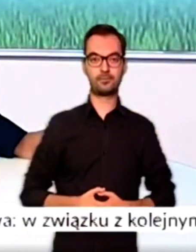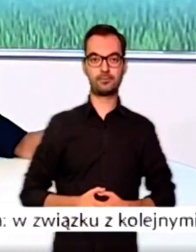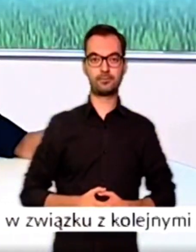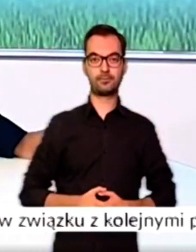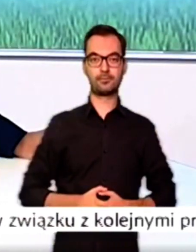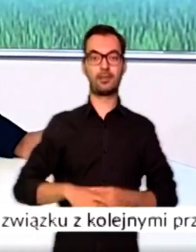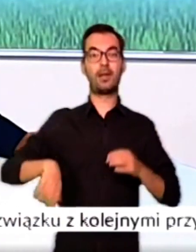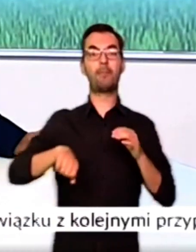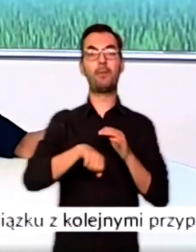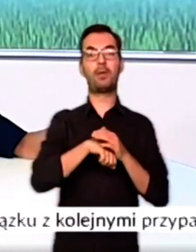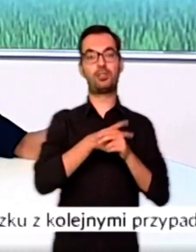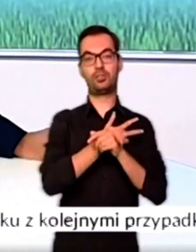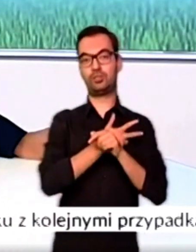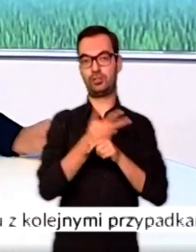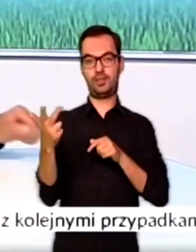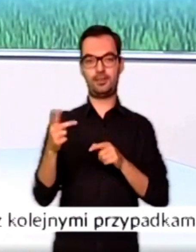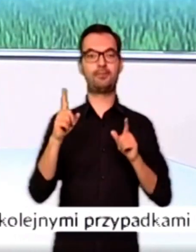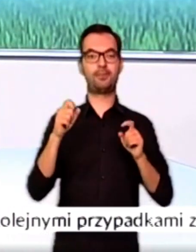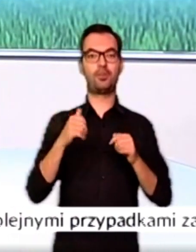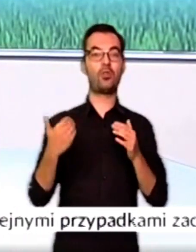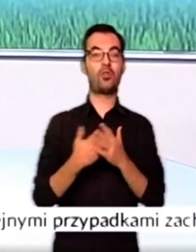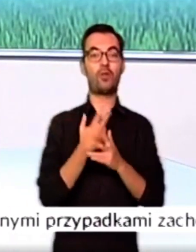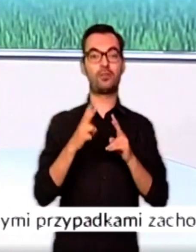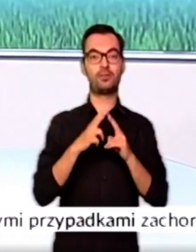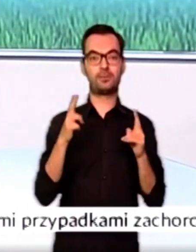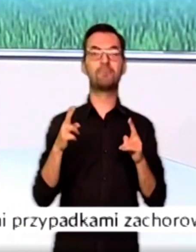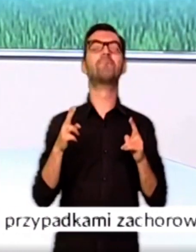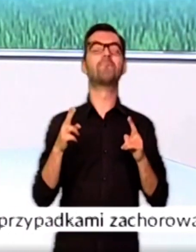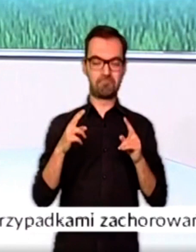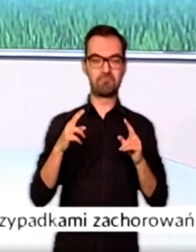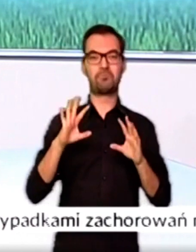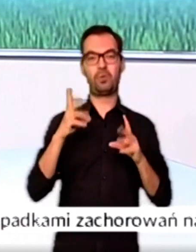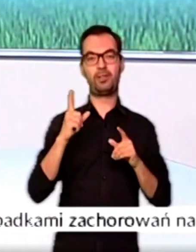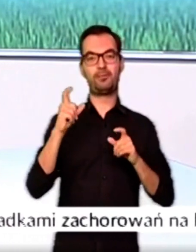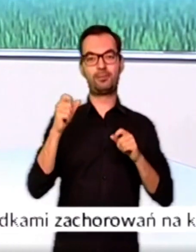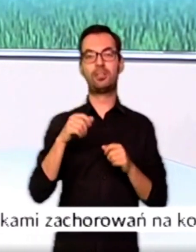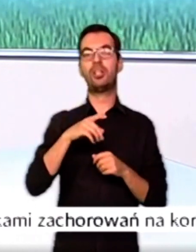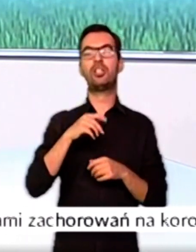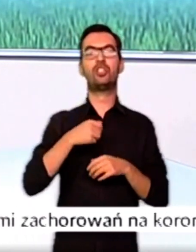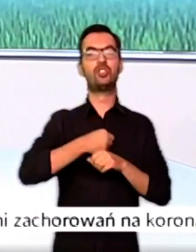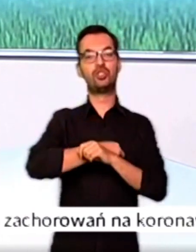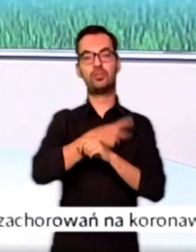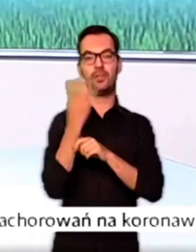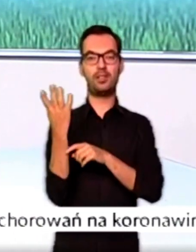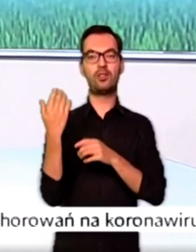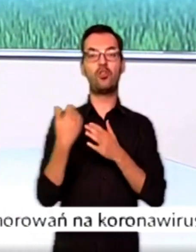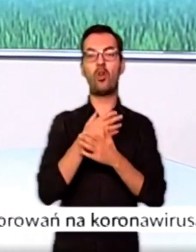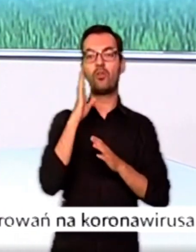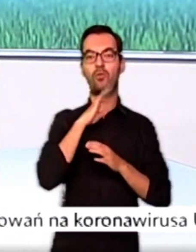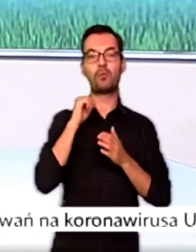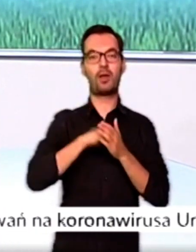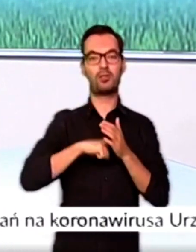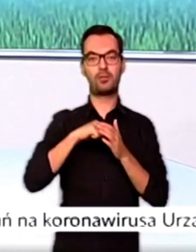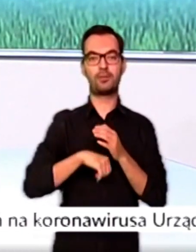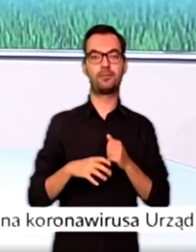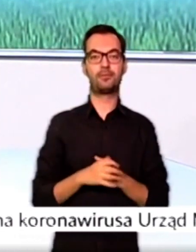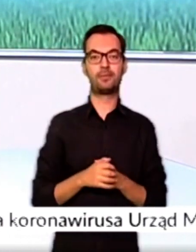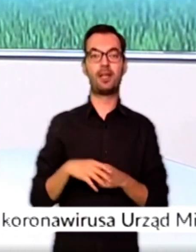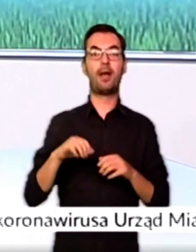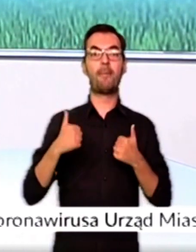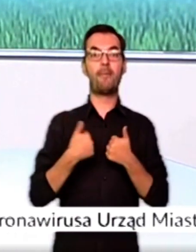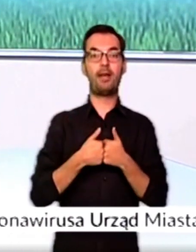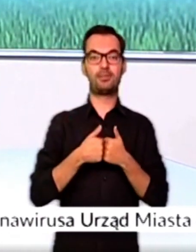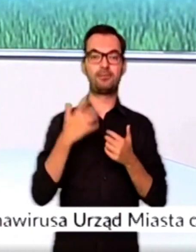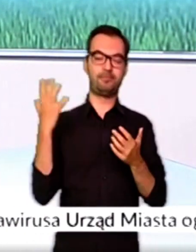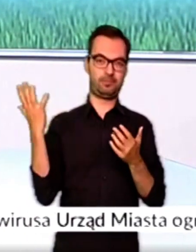Ruszyła piłkarska trzecia liga. Nowy sezon z przytupem rozpoczęli piłkarze Świtu Nowy Dwór Mazowiecki, którzy w inauguracyjnym meczu